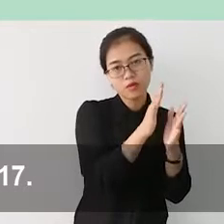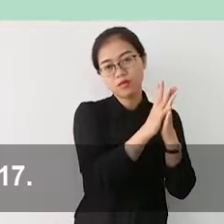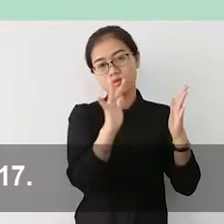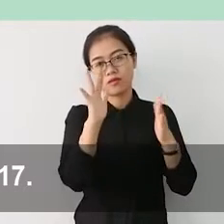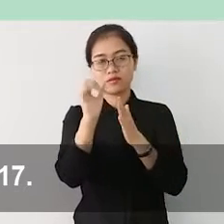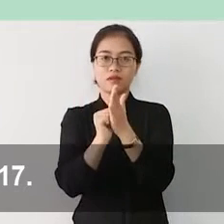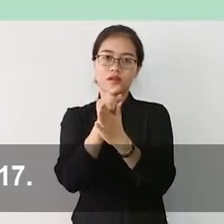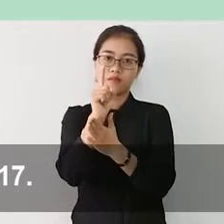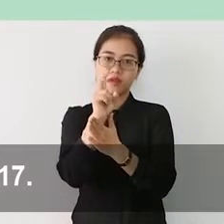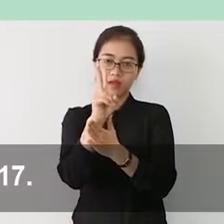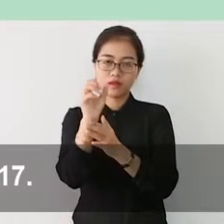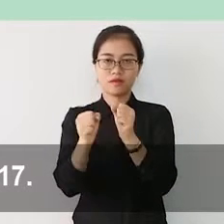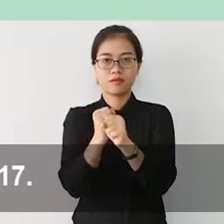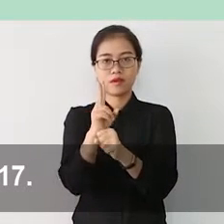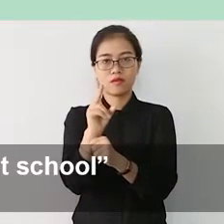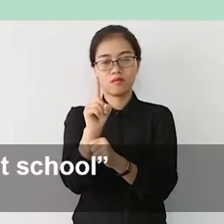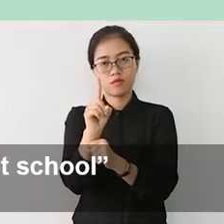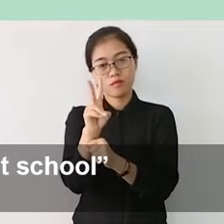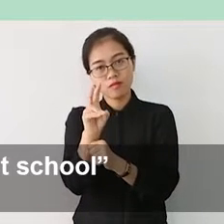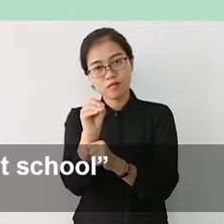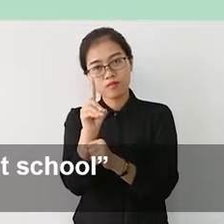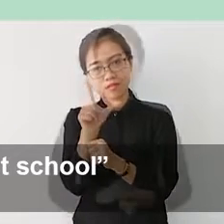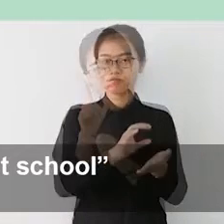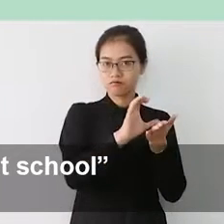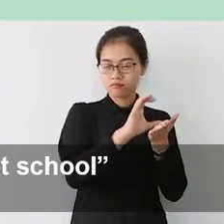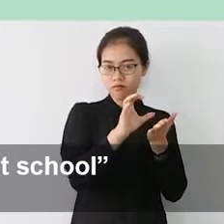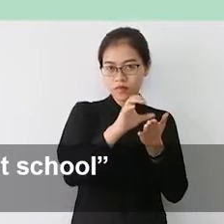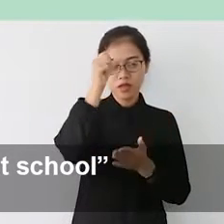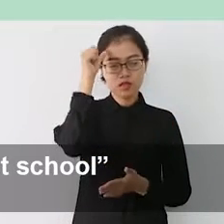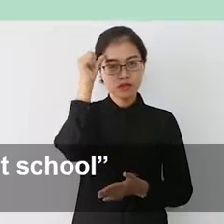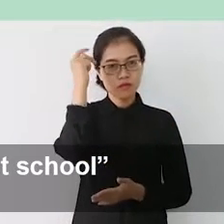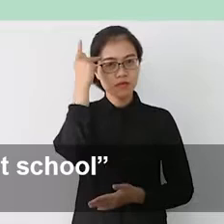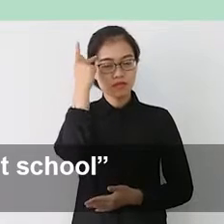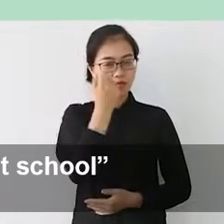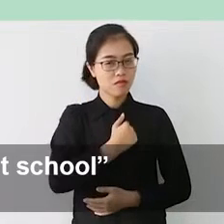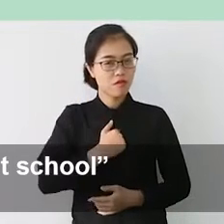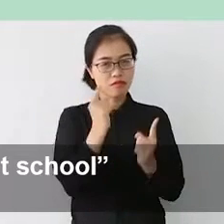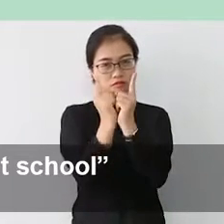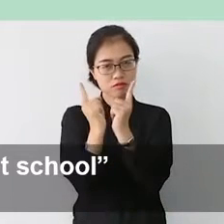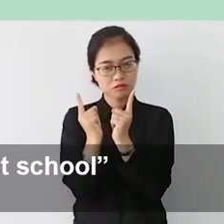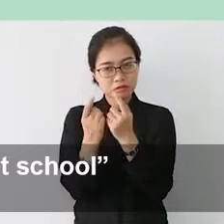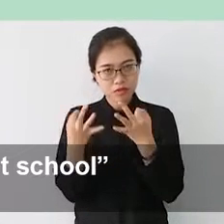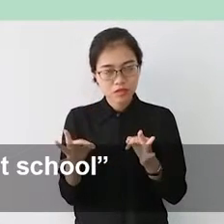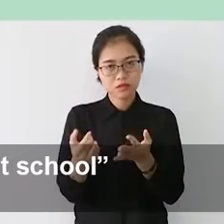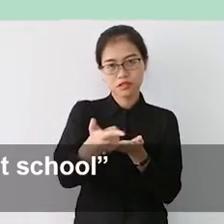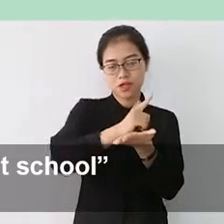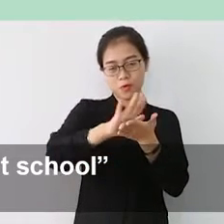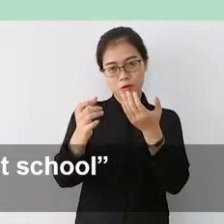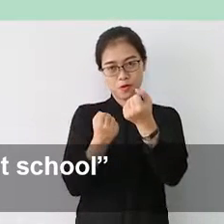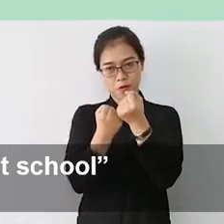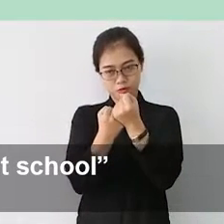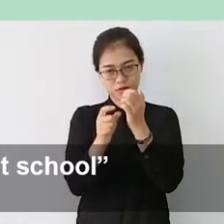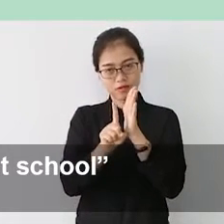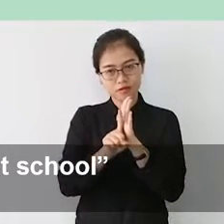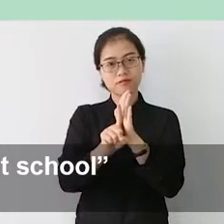đến tháng 12 năm 2017. Hỗ trợ sinh viên khuyết tật giải quyết những khó khăn mà sinh viên đang gặp phải là một trong những ưu